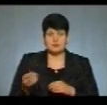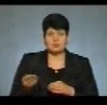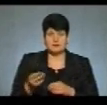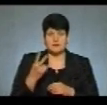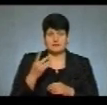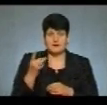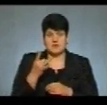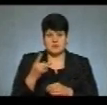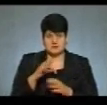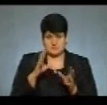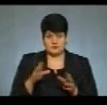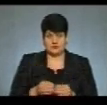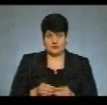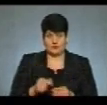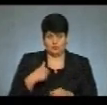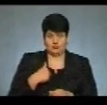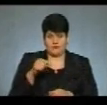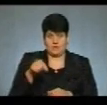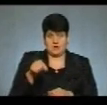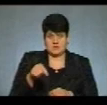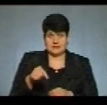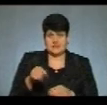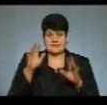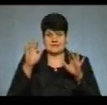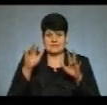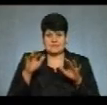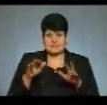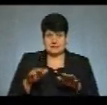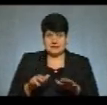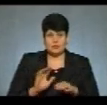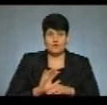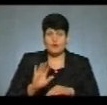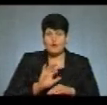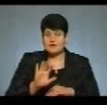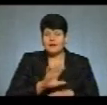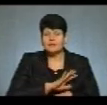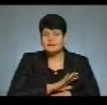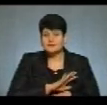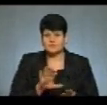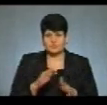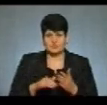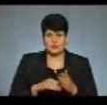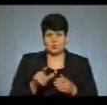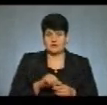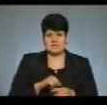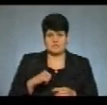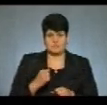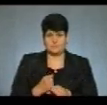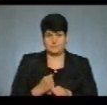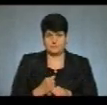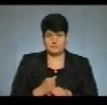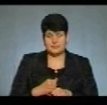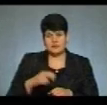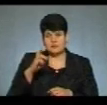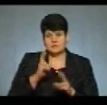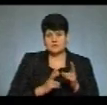от, і всього-навсього. Отут в нас. Снігу взагалі, в принципі, не прогортали цього року. То, що люди самі прогортали. Комунальники кажуть,